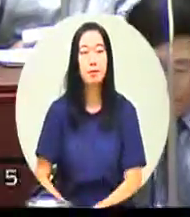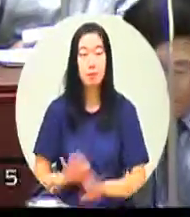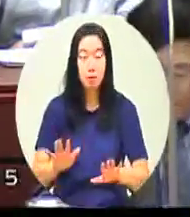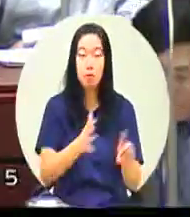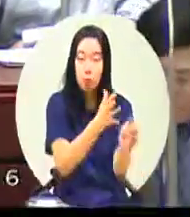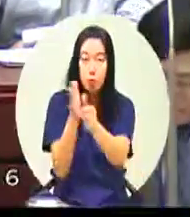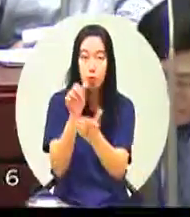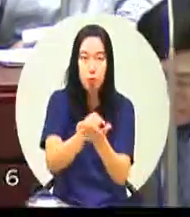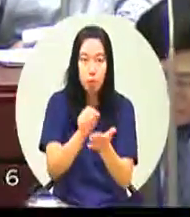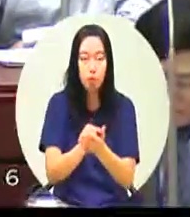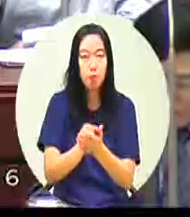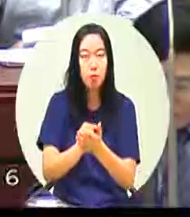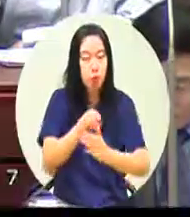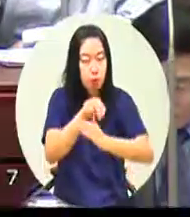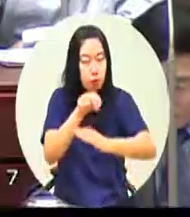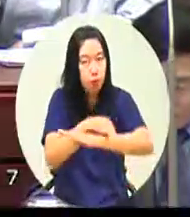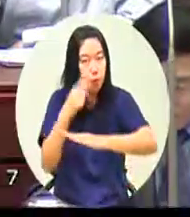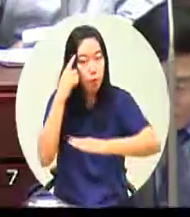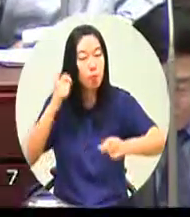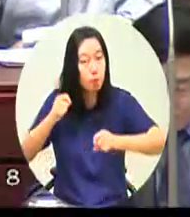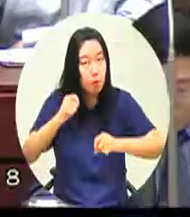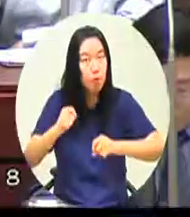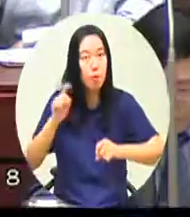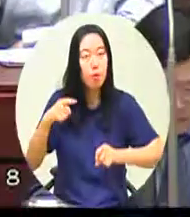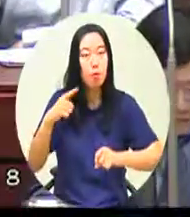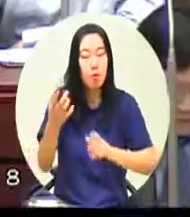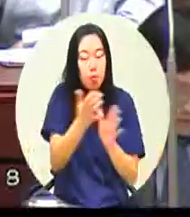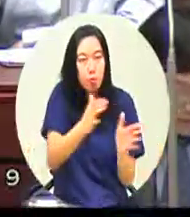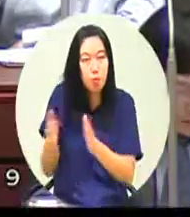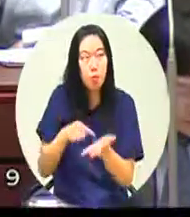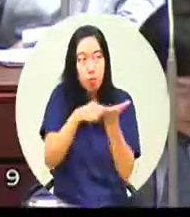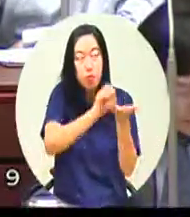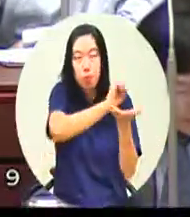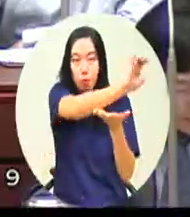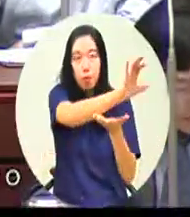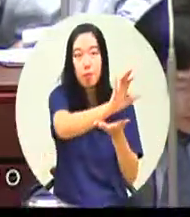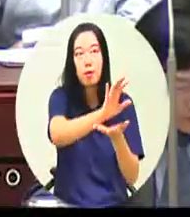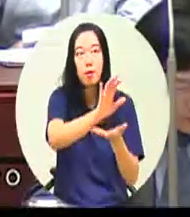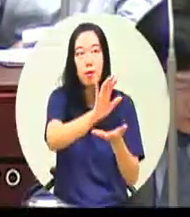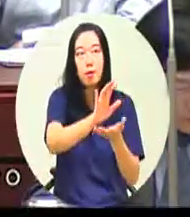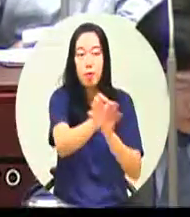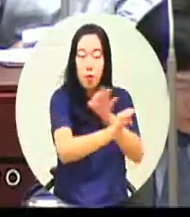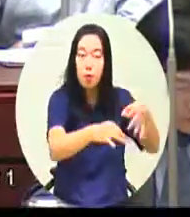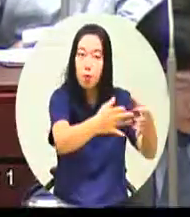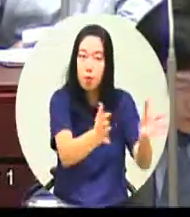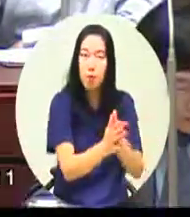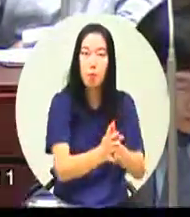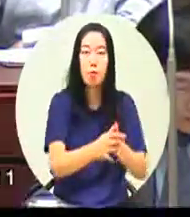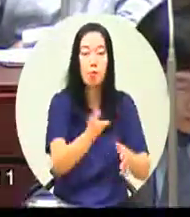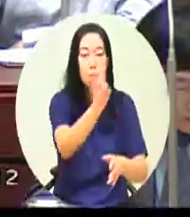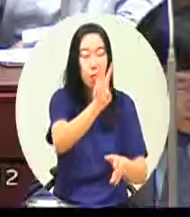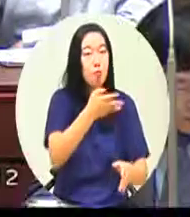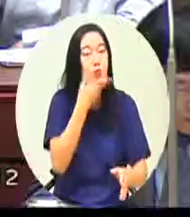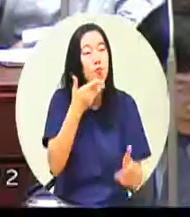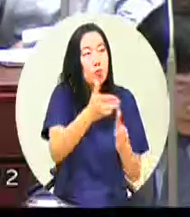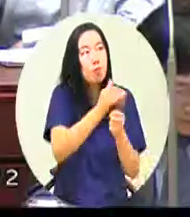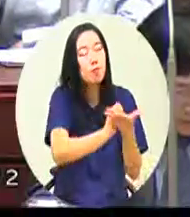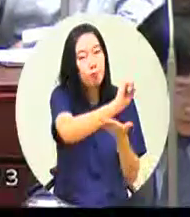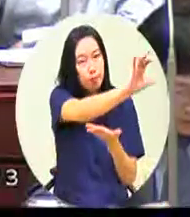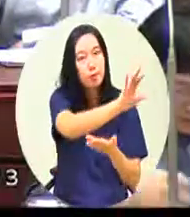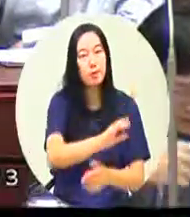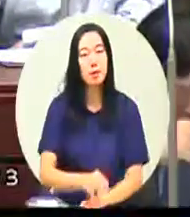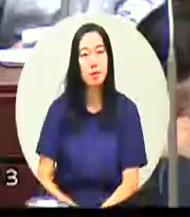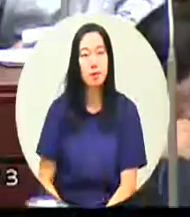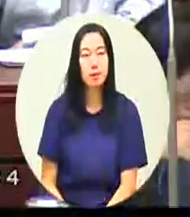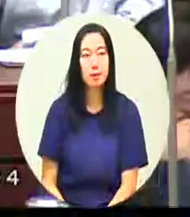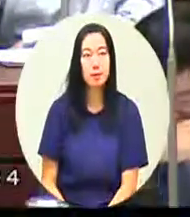查、做规划，弄好谁啊？准备要提报到那个我们的经济部的水利署来做评比哈。那第二部分就是都要讲